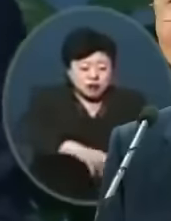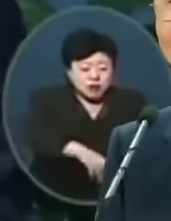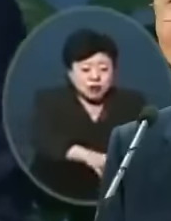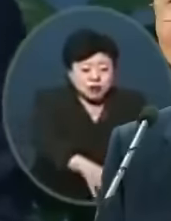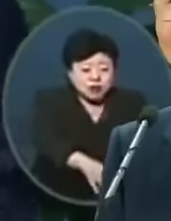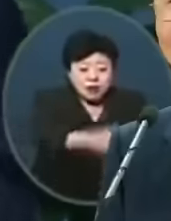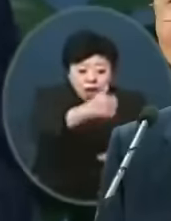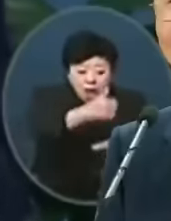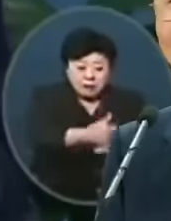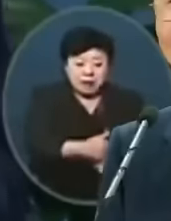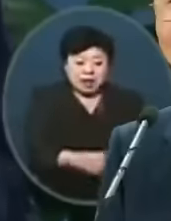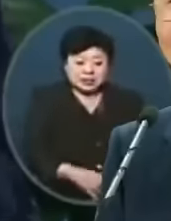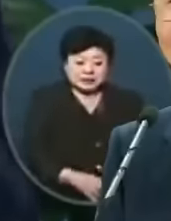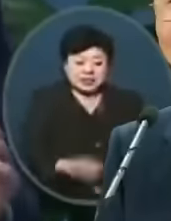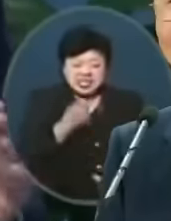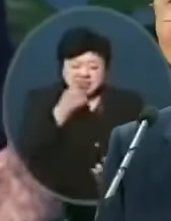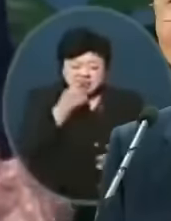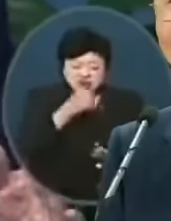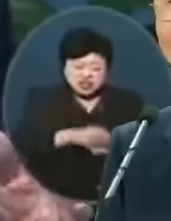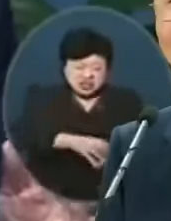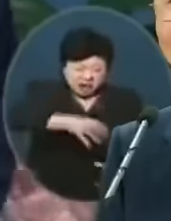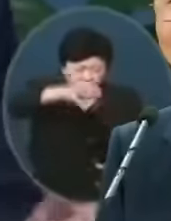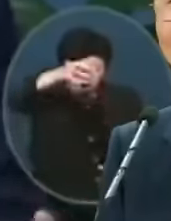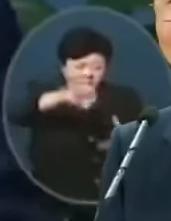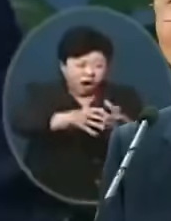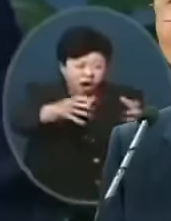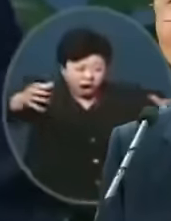굴러가면 눈덩이가 점점 커져서 나중에는